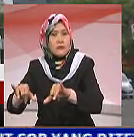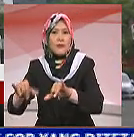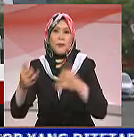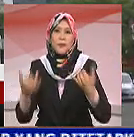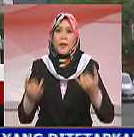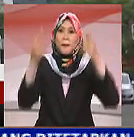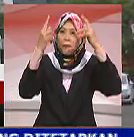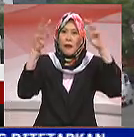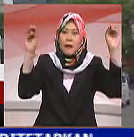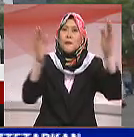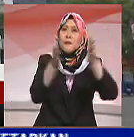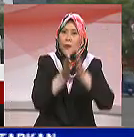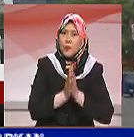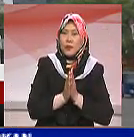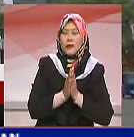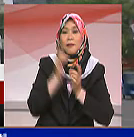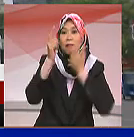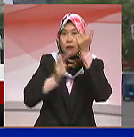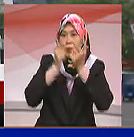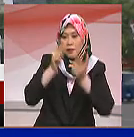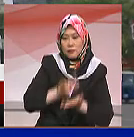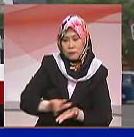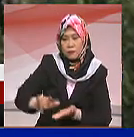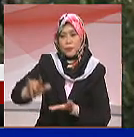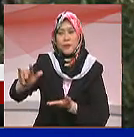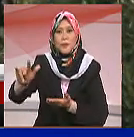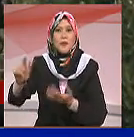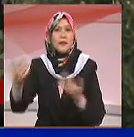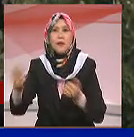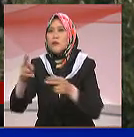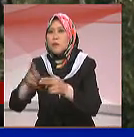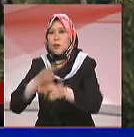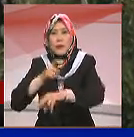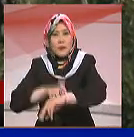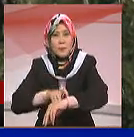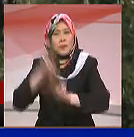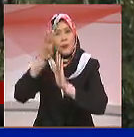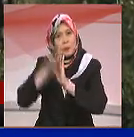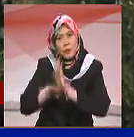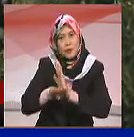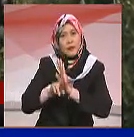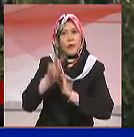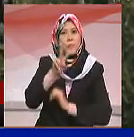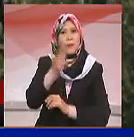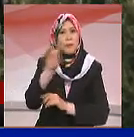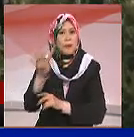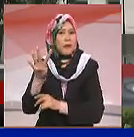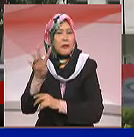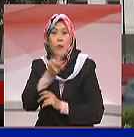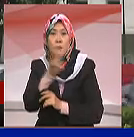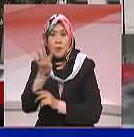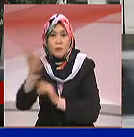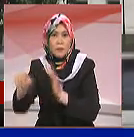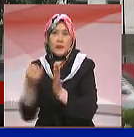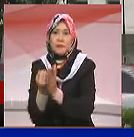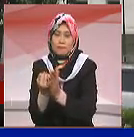Menteri sendiri meminta agar lawatan tersebut diadakan secara singkat iaitu kurang daripada 24 jam.